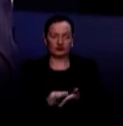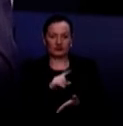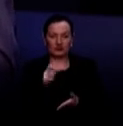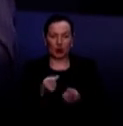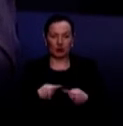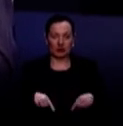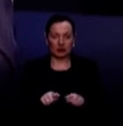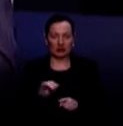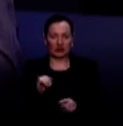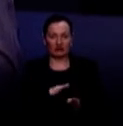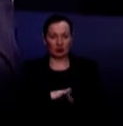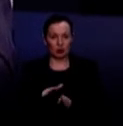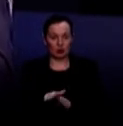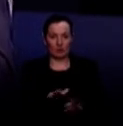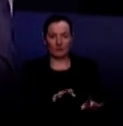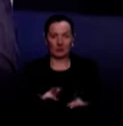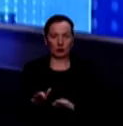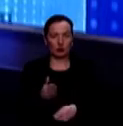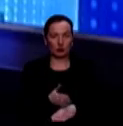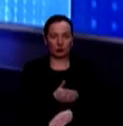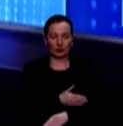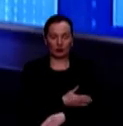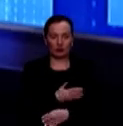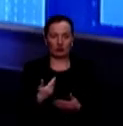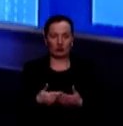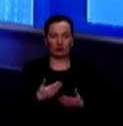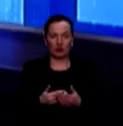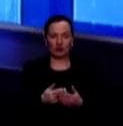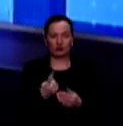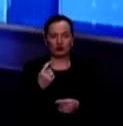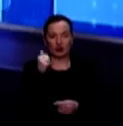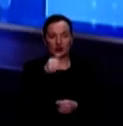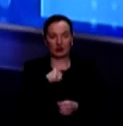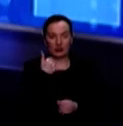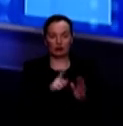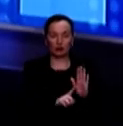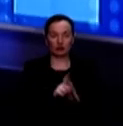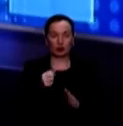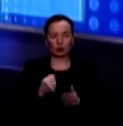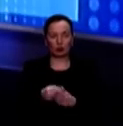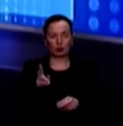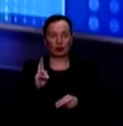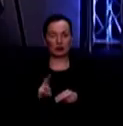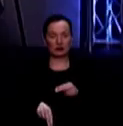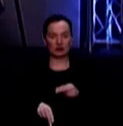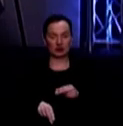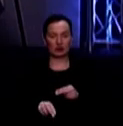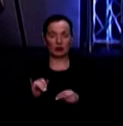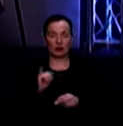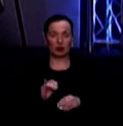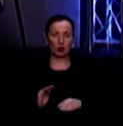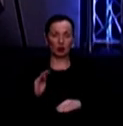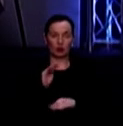що процес досить є довгим, він майже рік від початку до кінця полягає. І додатково